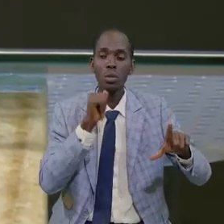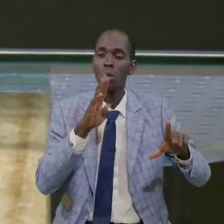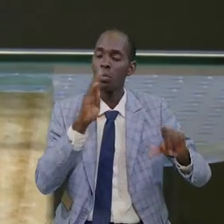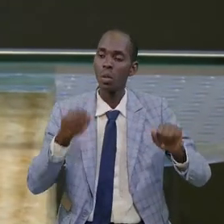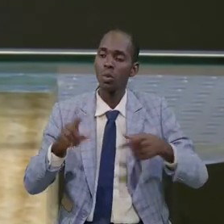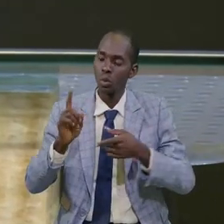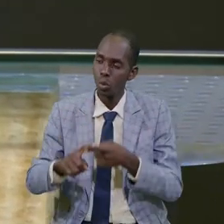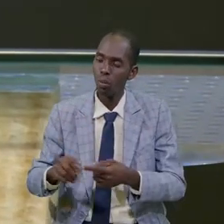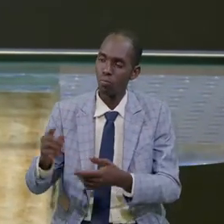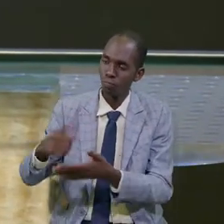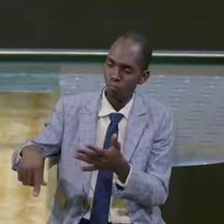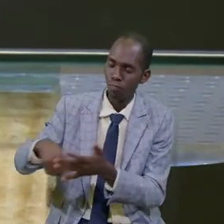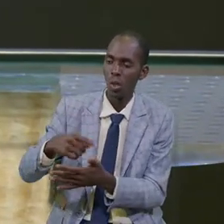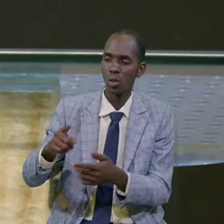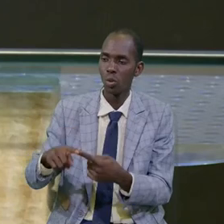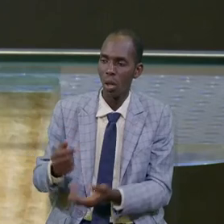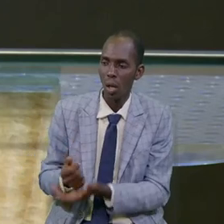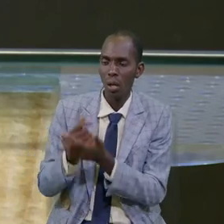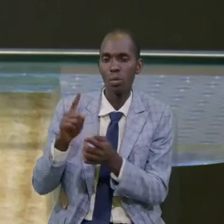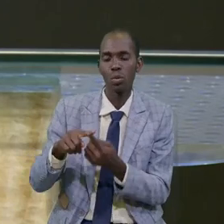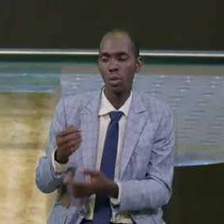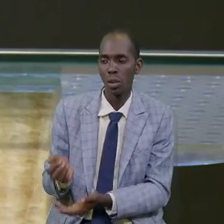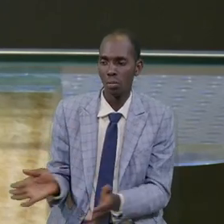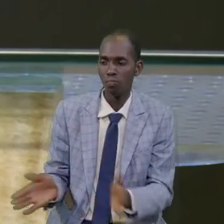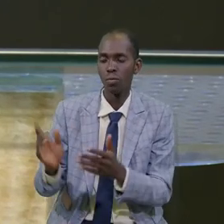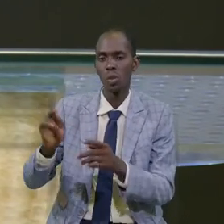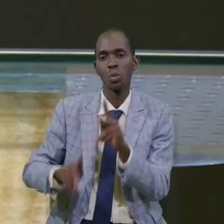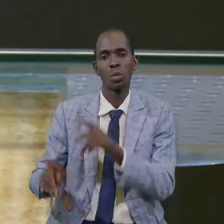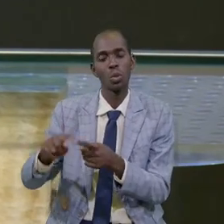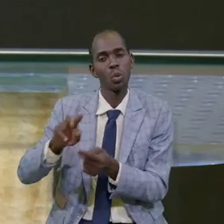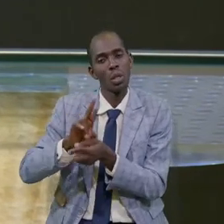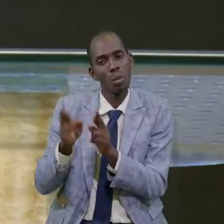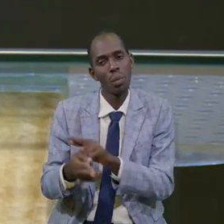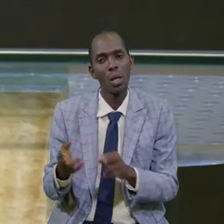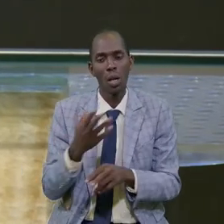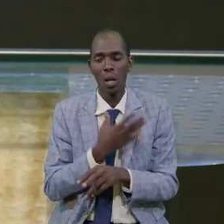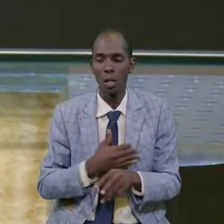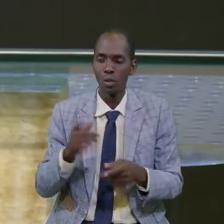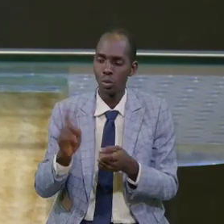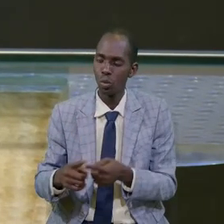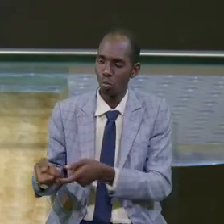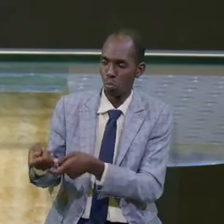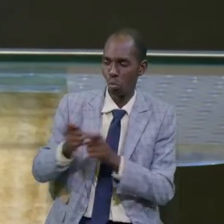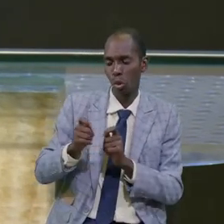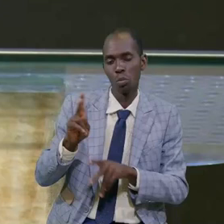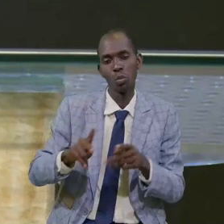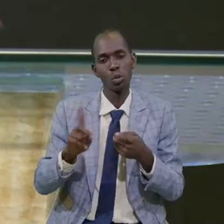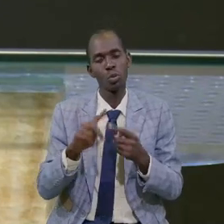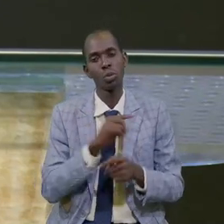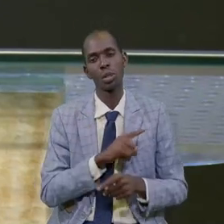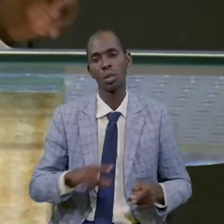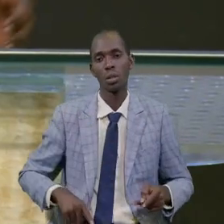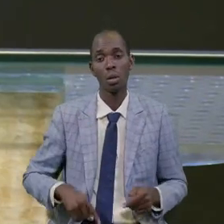de contribuer à la conviction des gens, à la repentance des gens et au fait de venir au